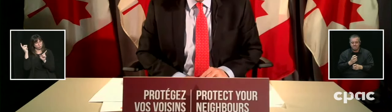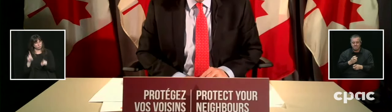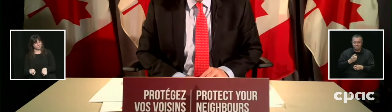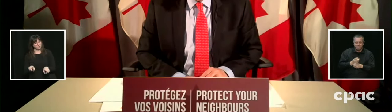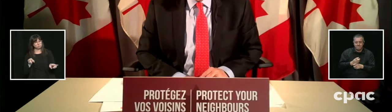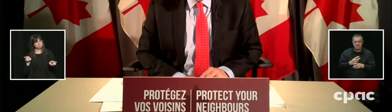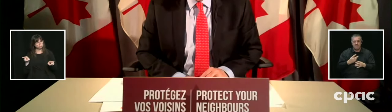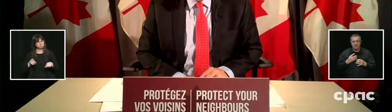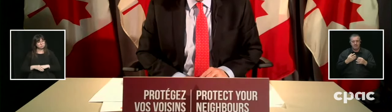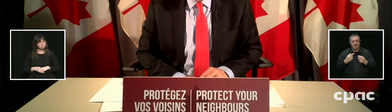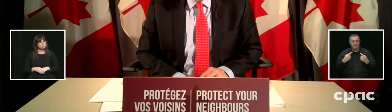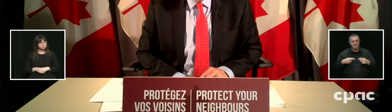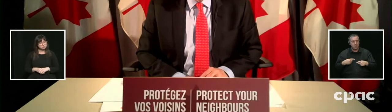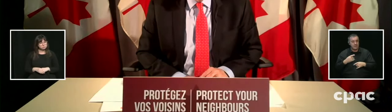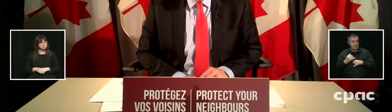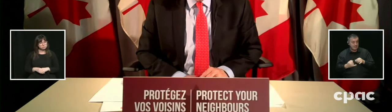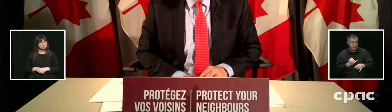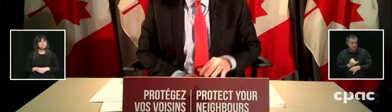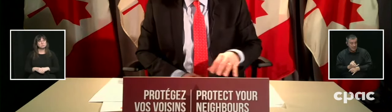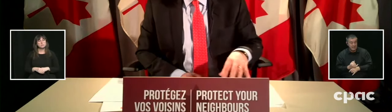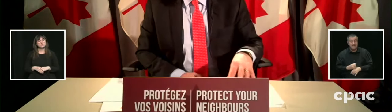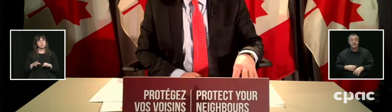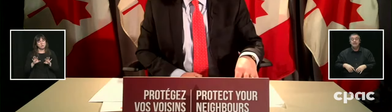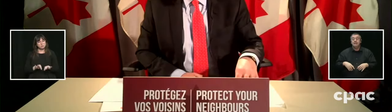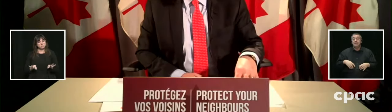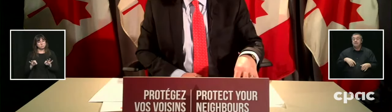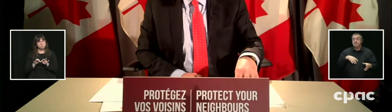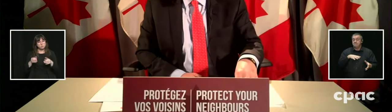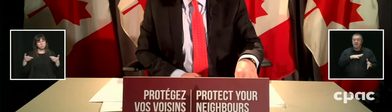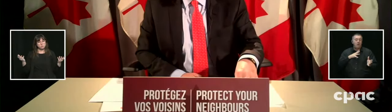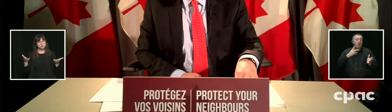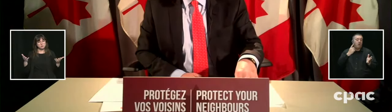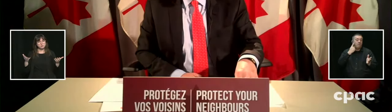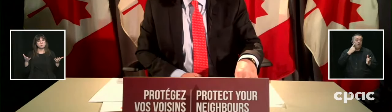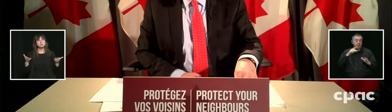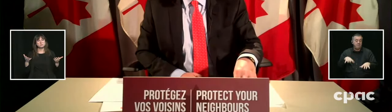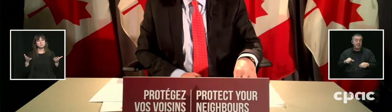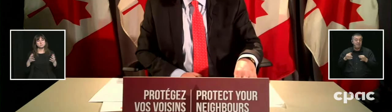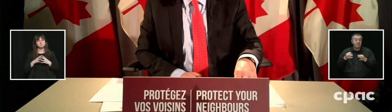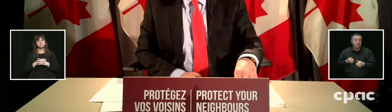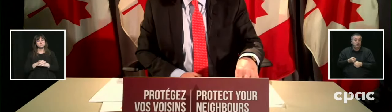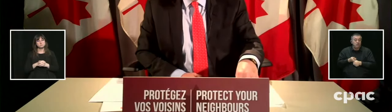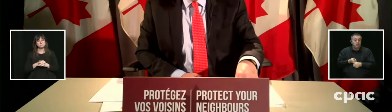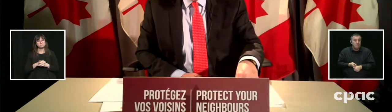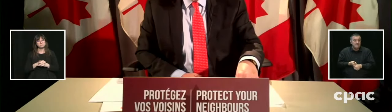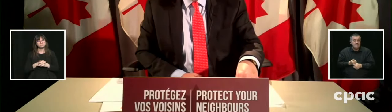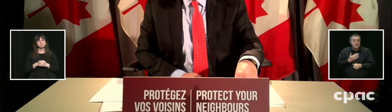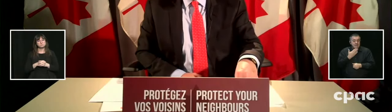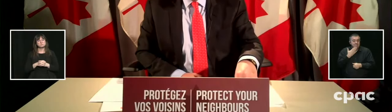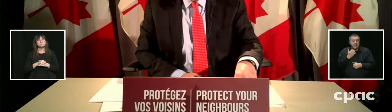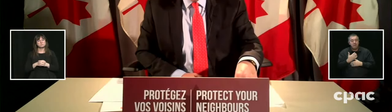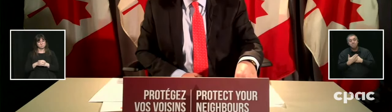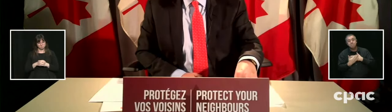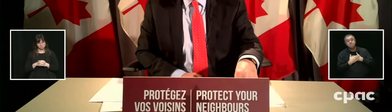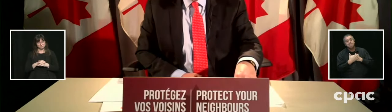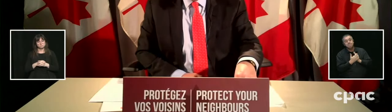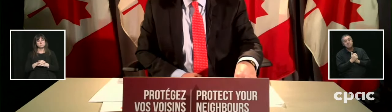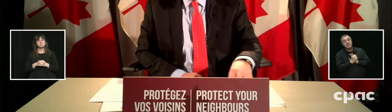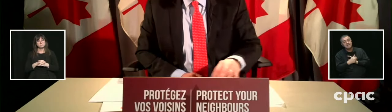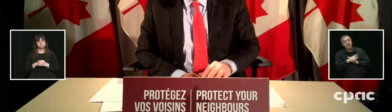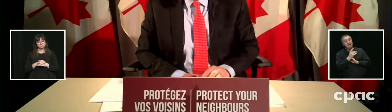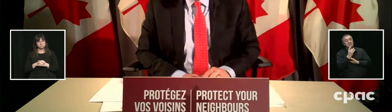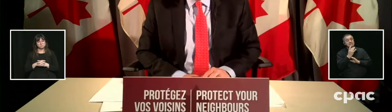les frontières internationales, mais nous allons prendre ces décisions basées sur les meilleurs avis des experts,